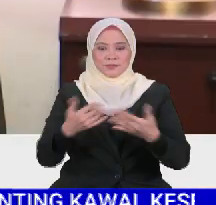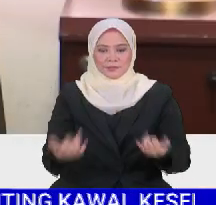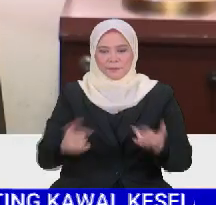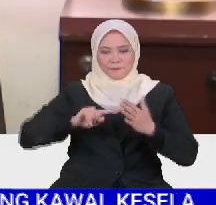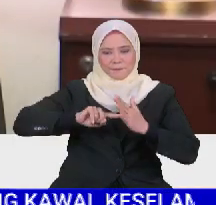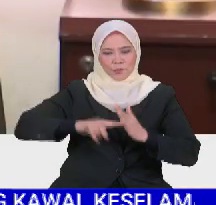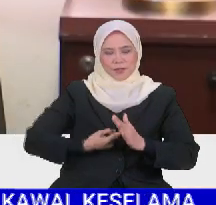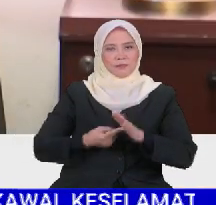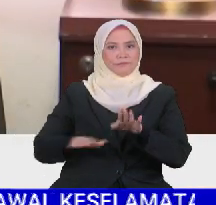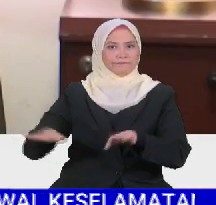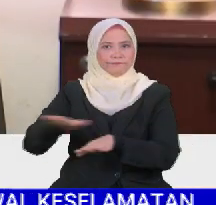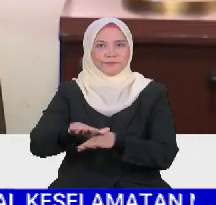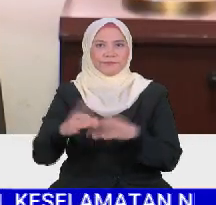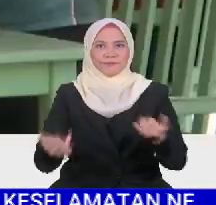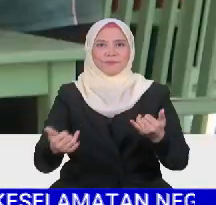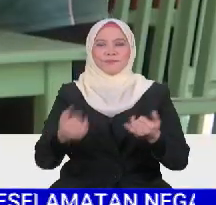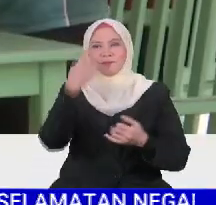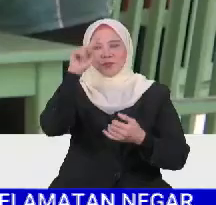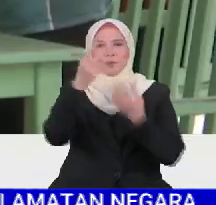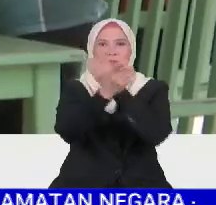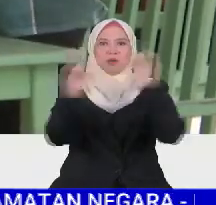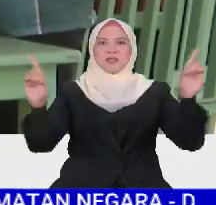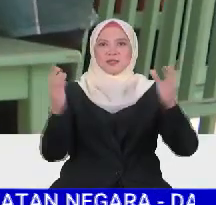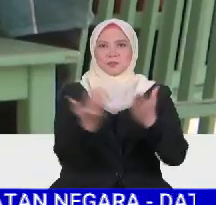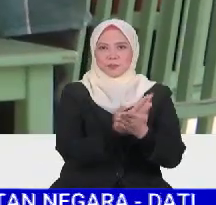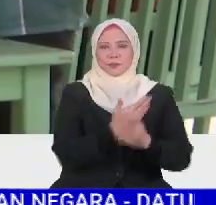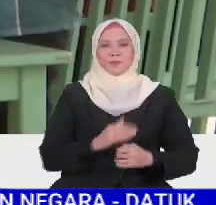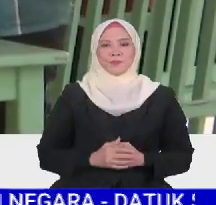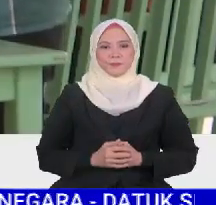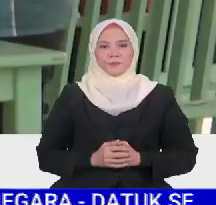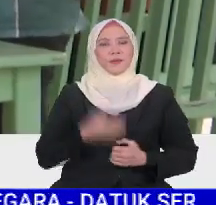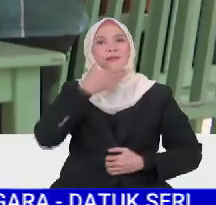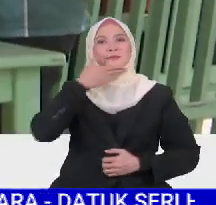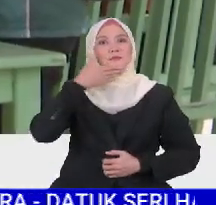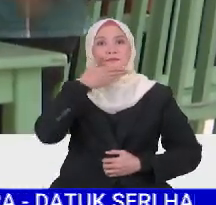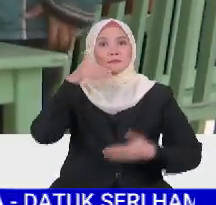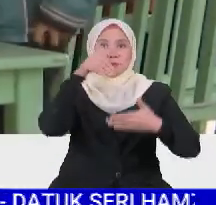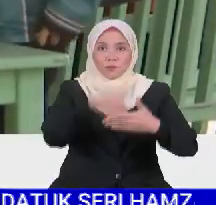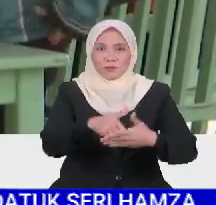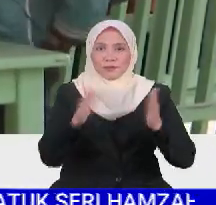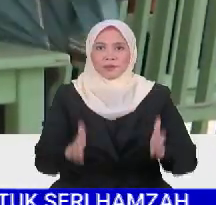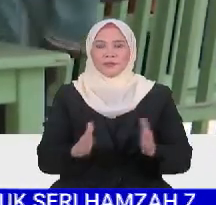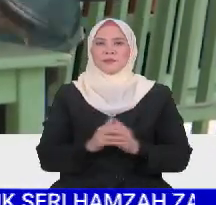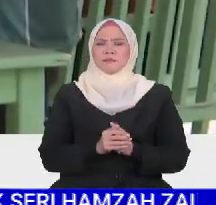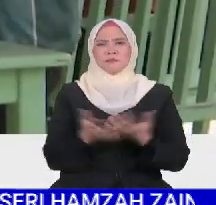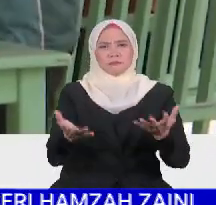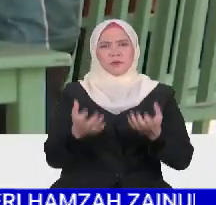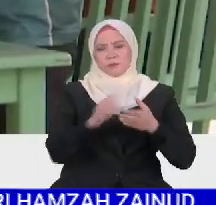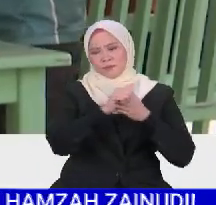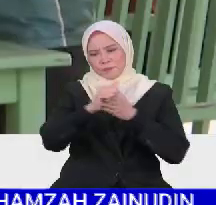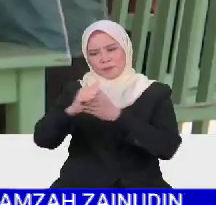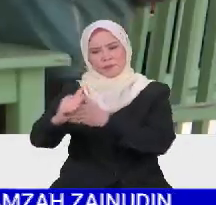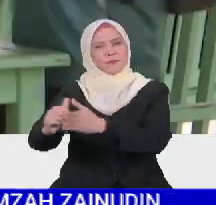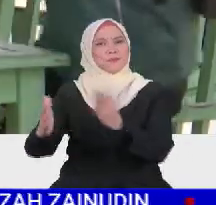kepada demokrasi baru Dalam pada itu pengundi muda yang ditemui mahu barisan kepimpinan yang